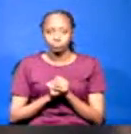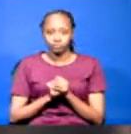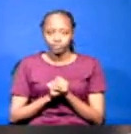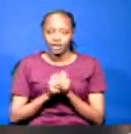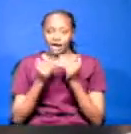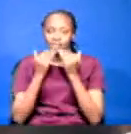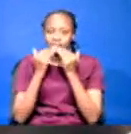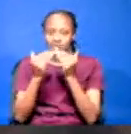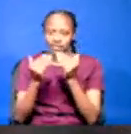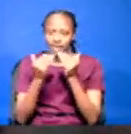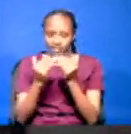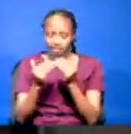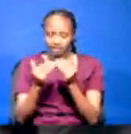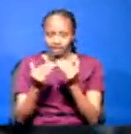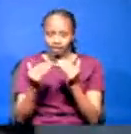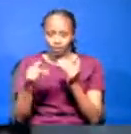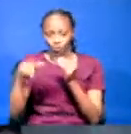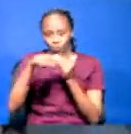Asante,